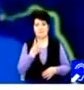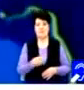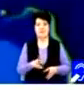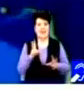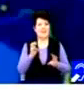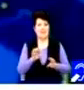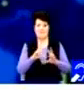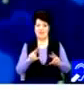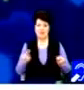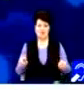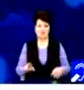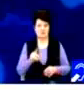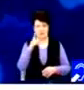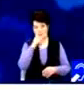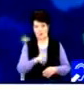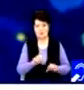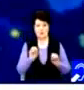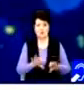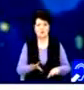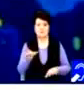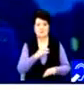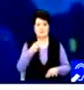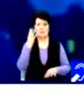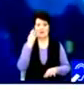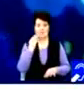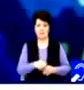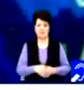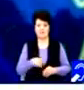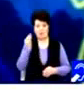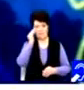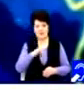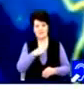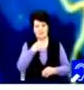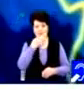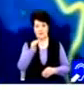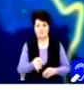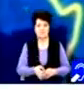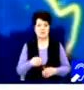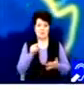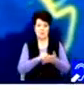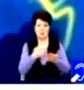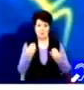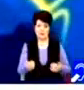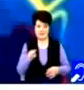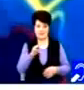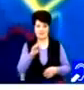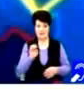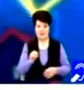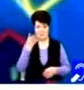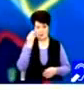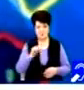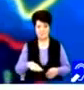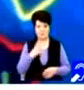nefericit scenariu și cea mai proastă soluție pentru Republica Moldova opinia a fost exprimată la emisiunea punctul pe azi de la TVR Moldova de